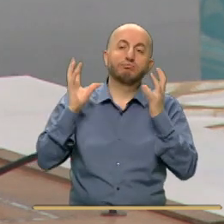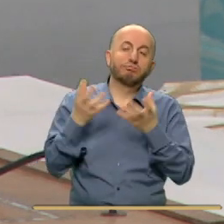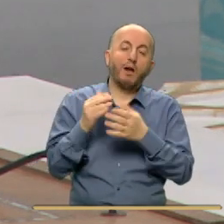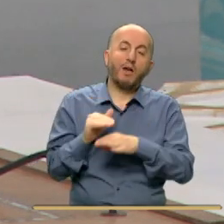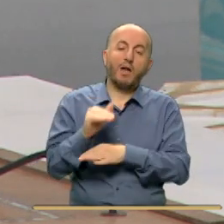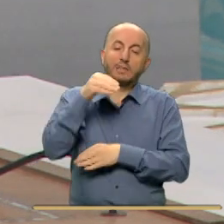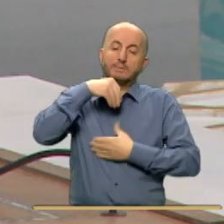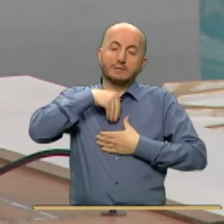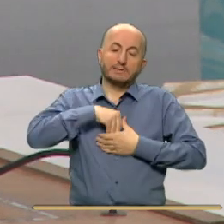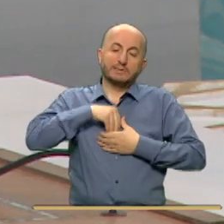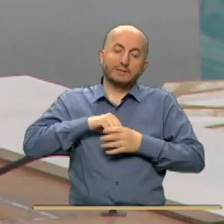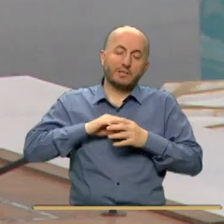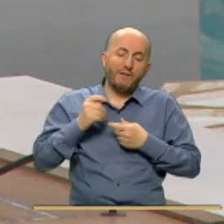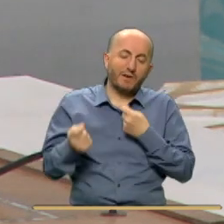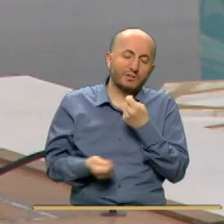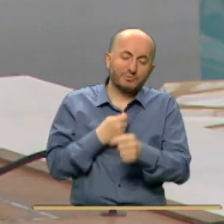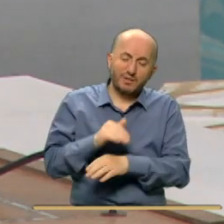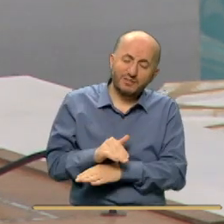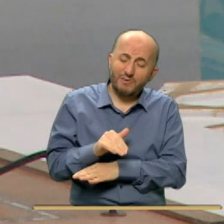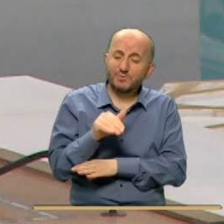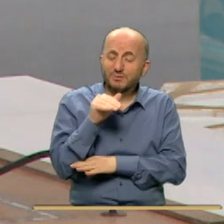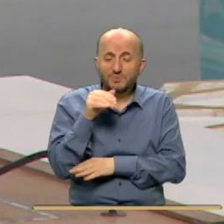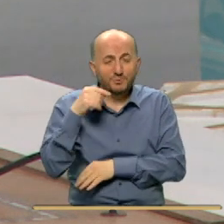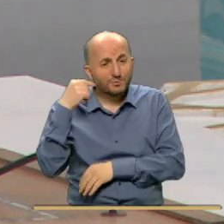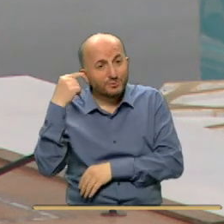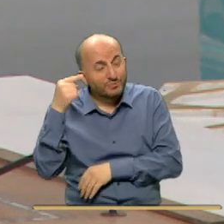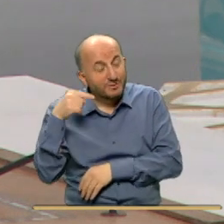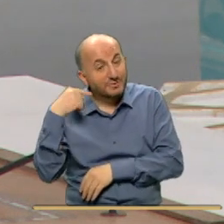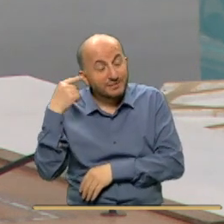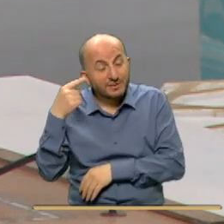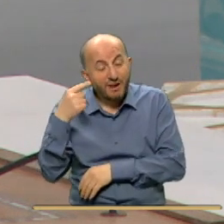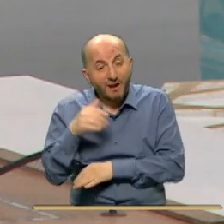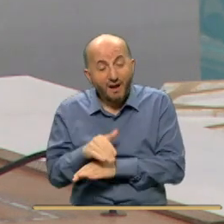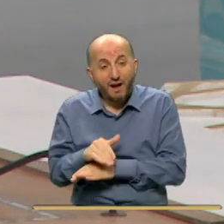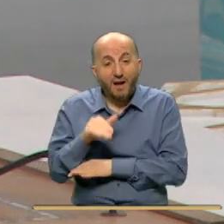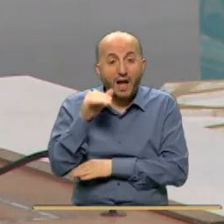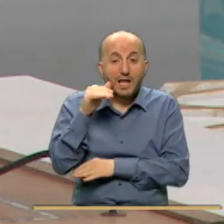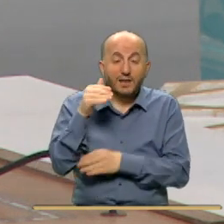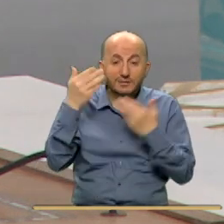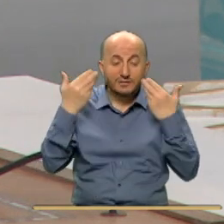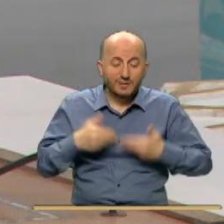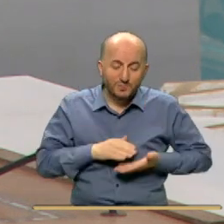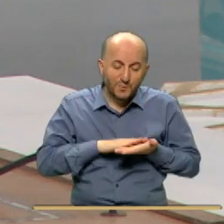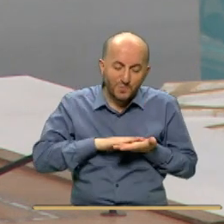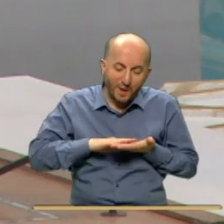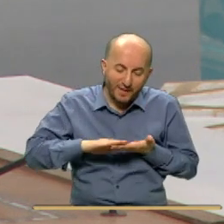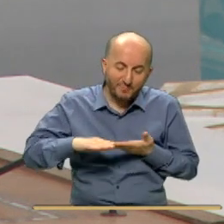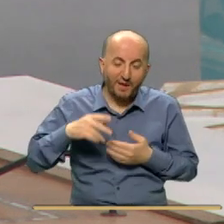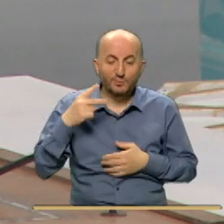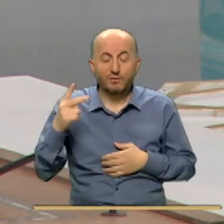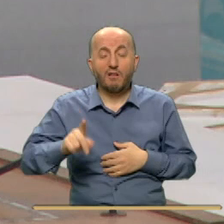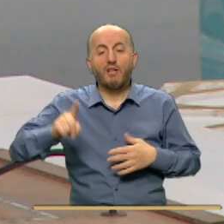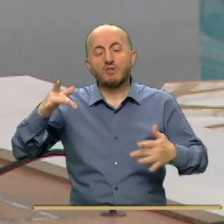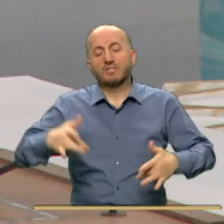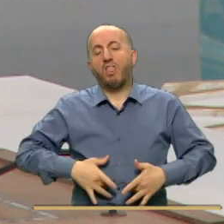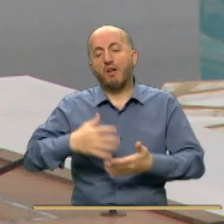hayatımıza, iç dünyamıza, davranışımıza, yaşam biçimimize, düşünce şeklimize, hayat tarzımızı düzeltmeye dönük, Allah'ın